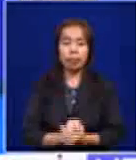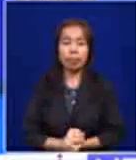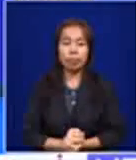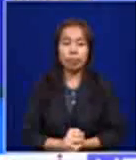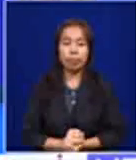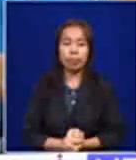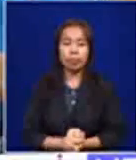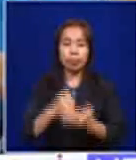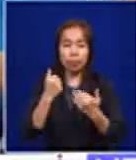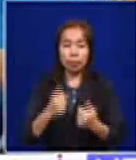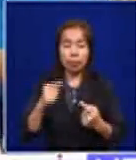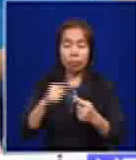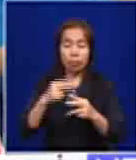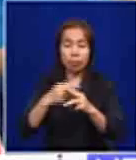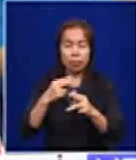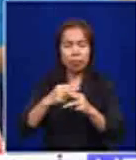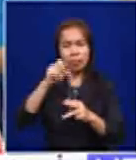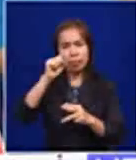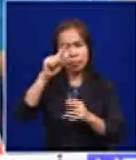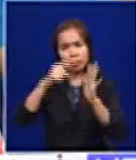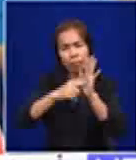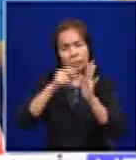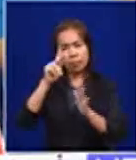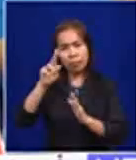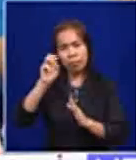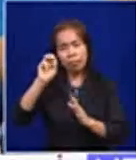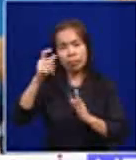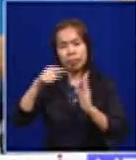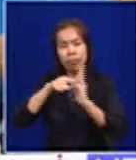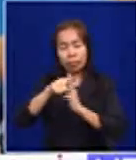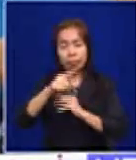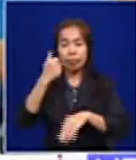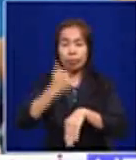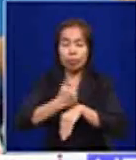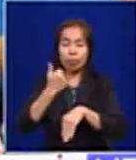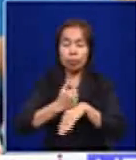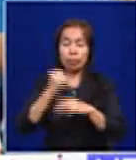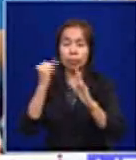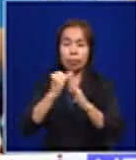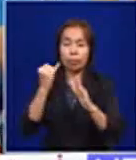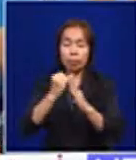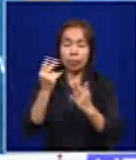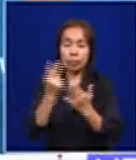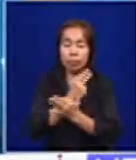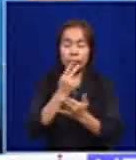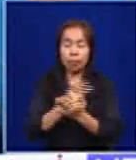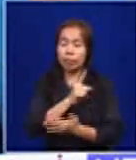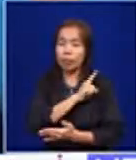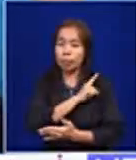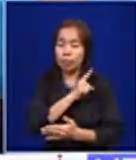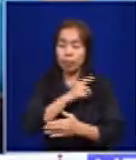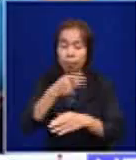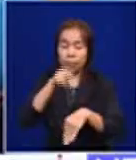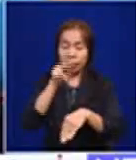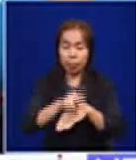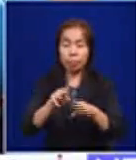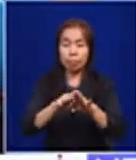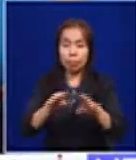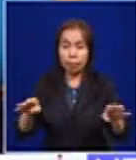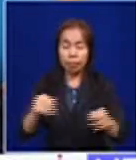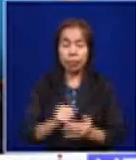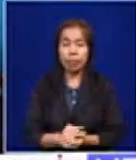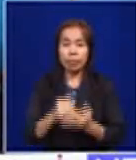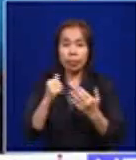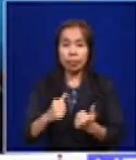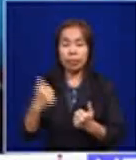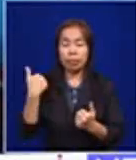รีโดยมีนายศักดิ์สมบุญโตผู้ว่าราชการจังหวัดกาญจนบุรีเป็นประธานเนื่องจากรัฐบาลได้มีการสนับ